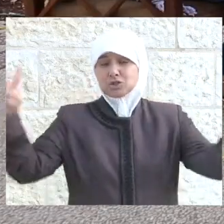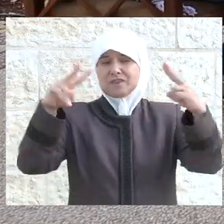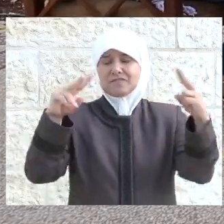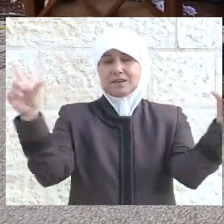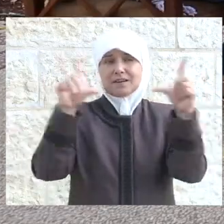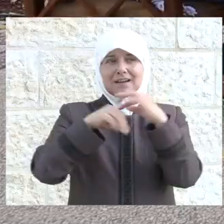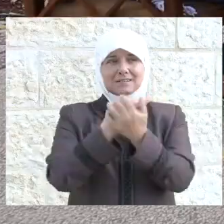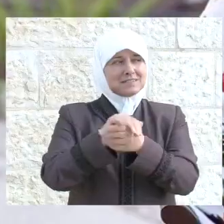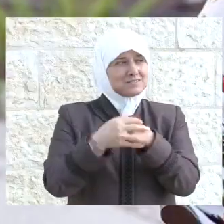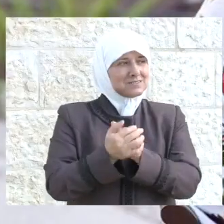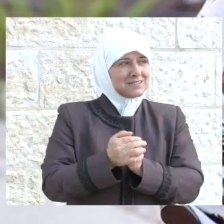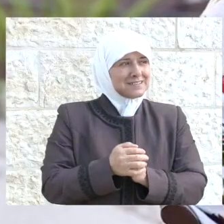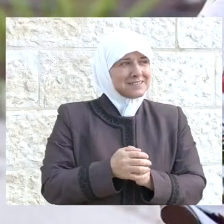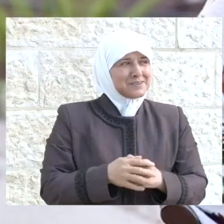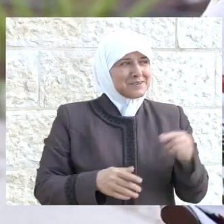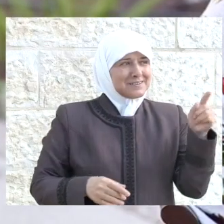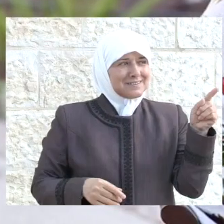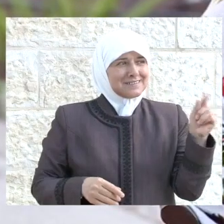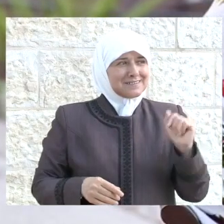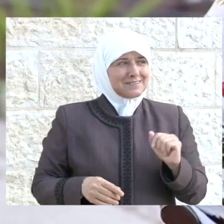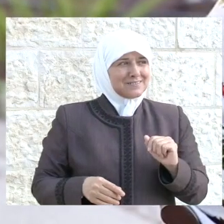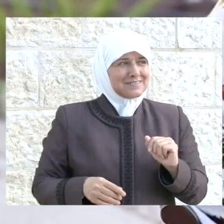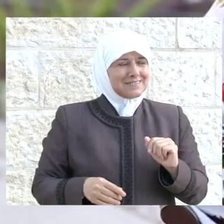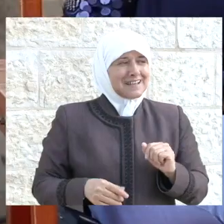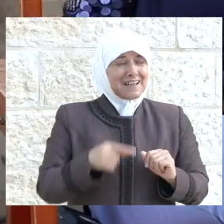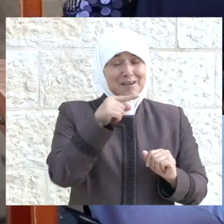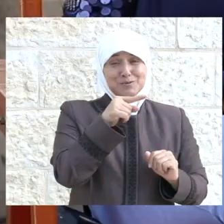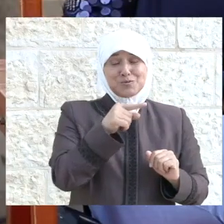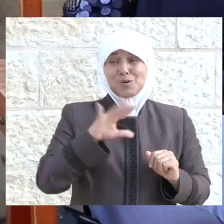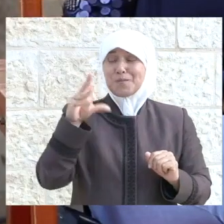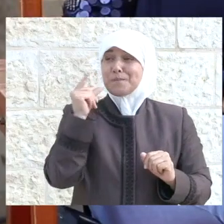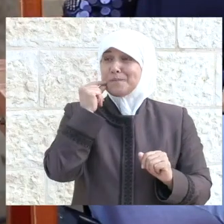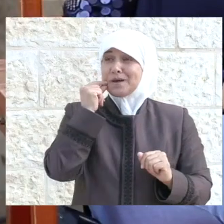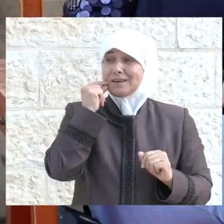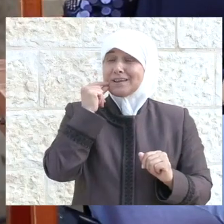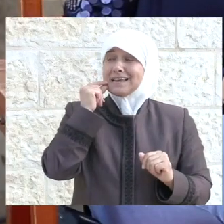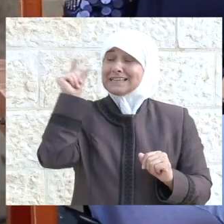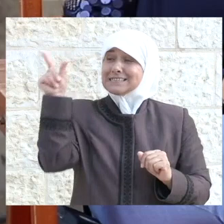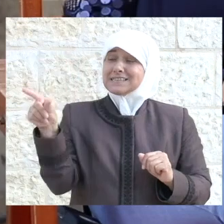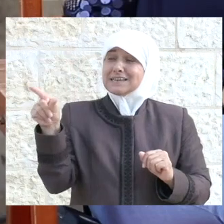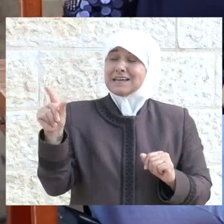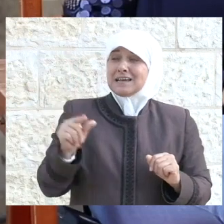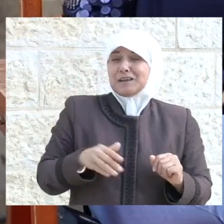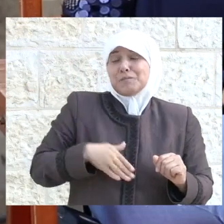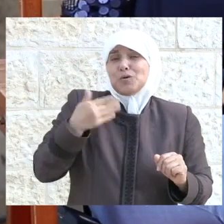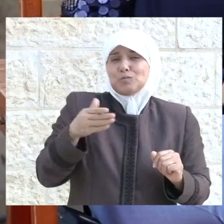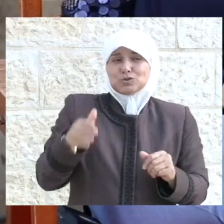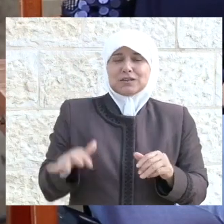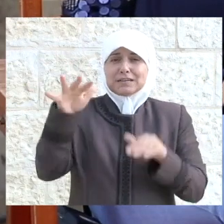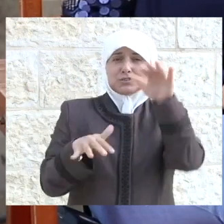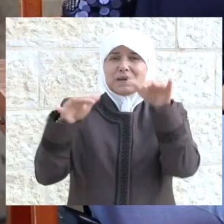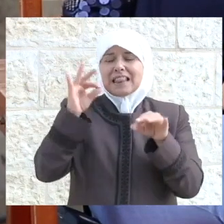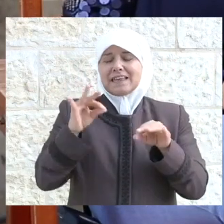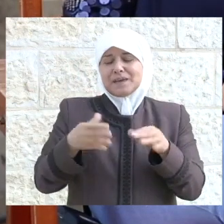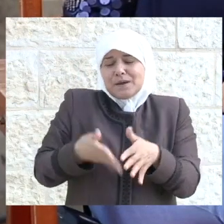ومن لا يحب صعود الجبال يعش أبد الدهر بين الحفر. ياسمين، بنحب نشكر وجودك معنا لليوم وكل